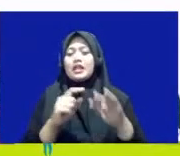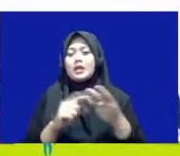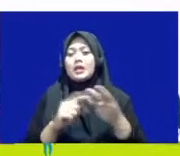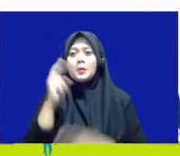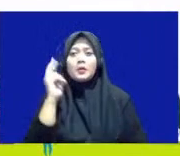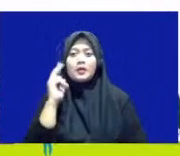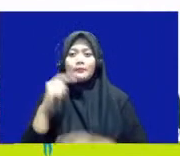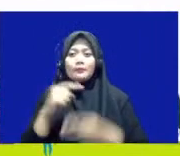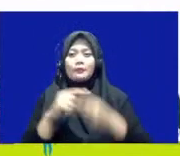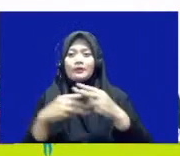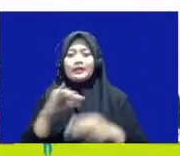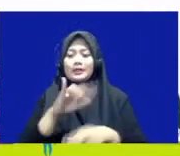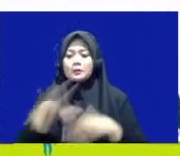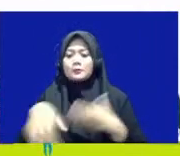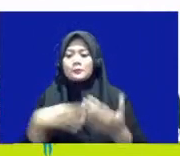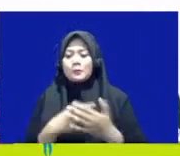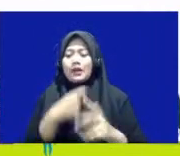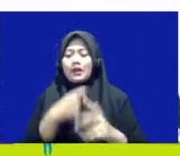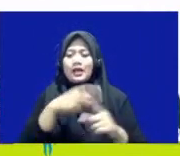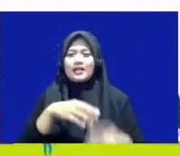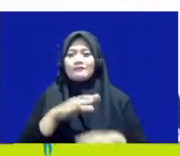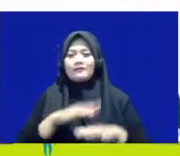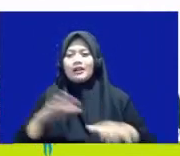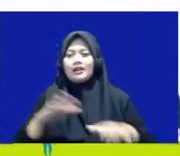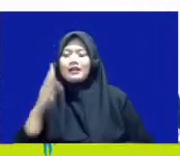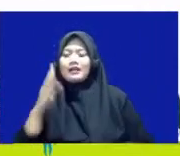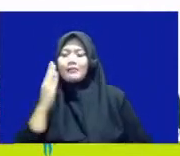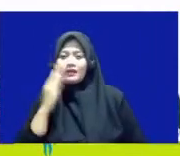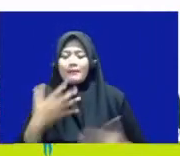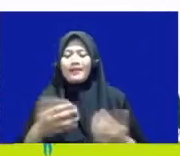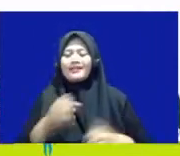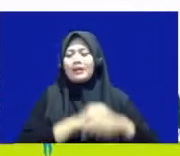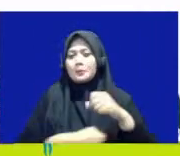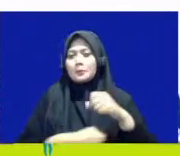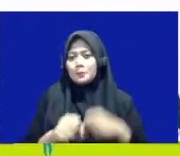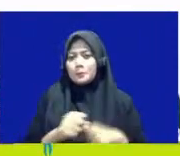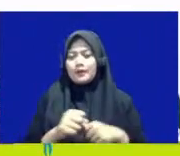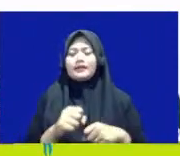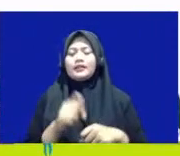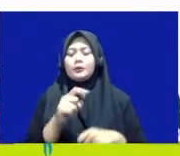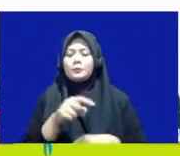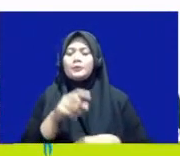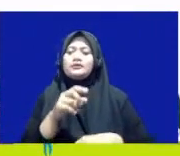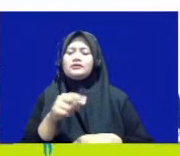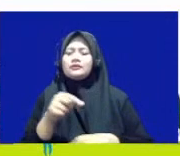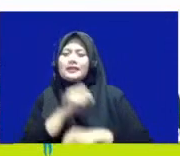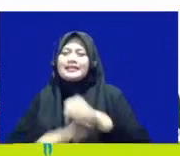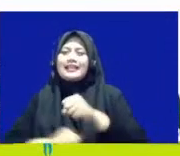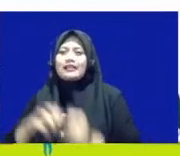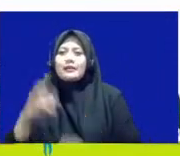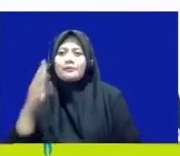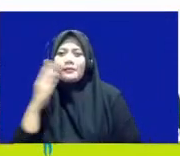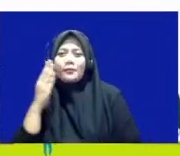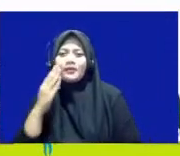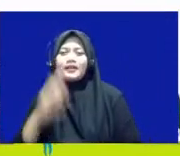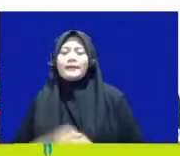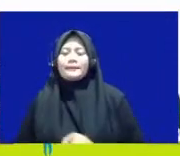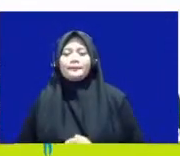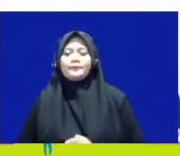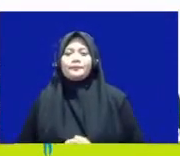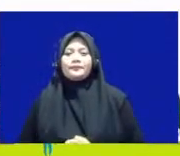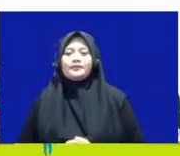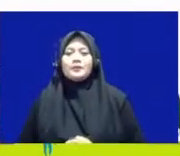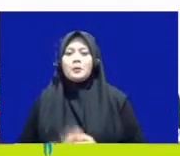pemuda. Dan apa yang dilakukan oleh mereka, itu adalah kegiatan-kegiatan pemuda juga, gitu kan. Nah, oleh karena